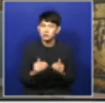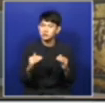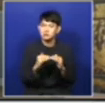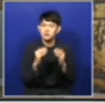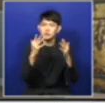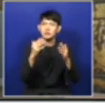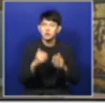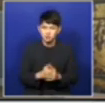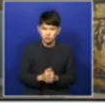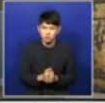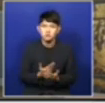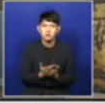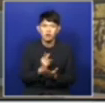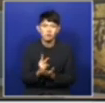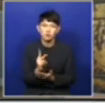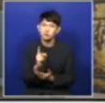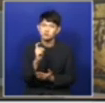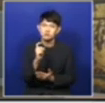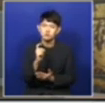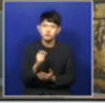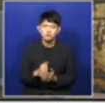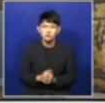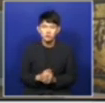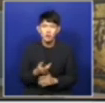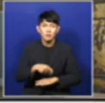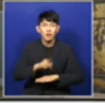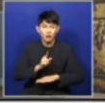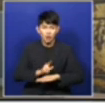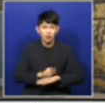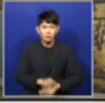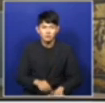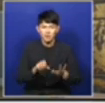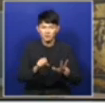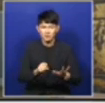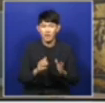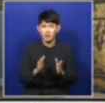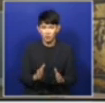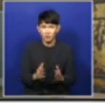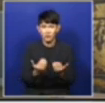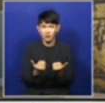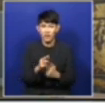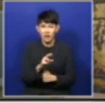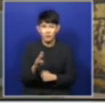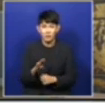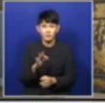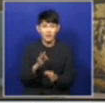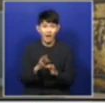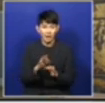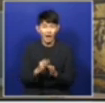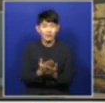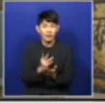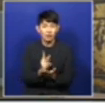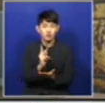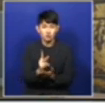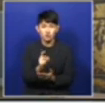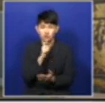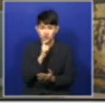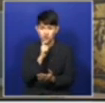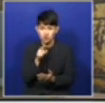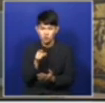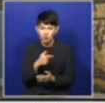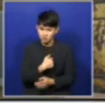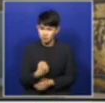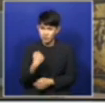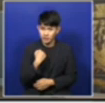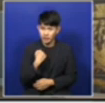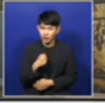กู้ท่านประธานครับแล้วในจำนวน 300,000 กว่ารายที่อยู่ในระบบธนาคารนั้นมั่นใจแค่ไหนว่าลูกค้าดังกล่